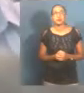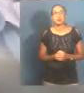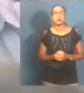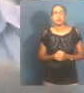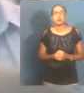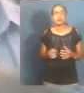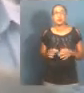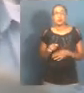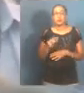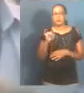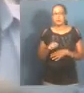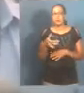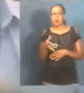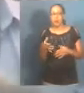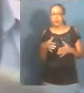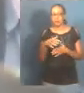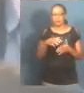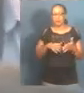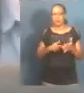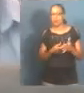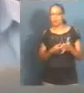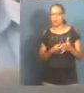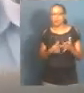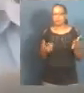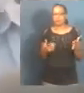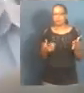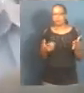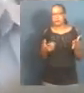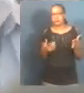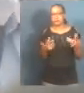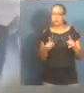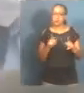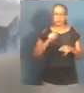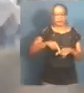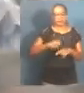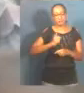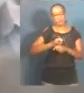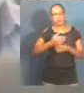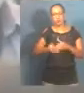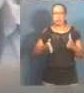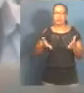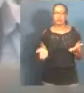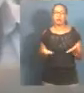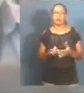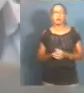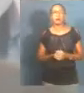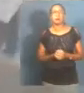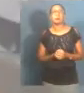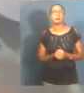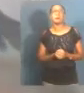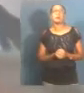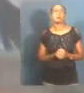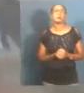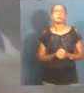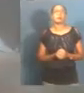texte réglementaire et en force de loi qui n'ait pas de structure. Donc, ce n'est pas l'organe.